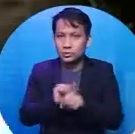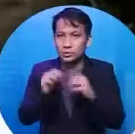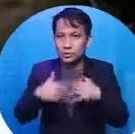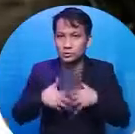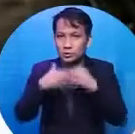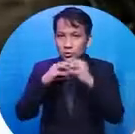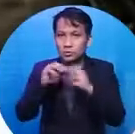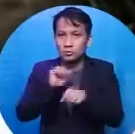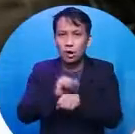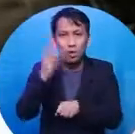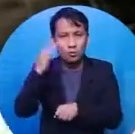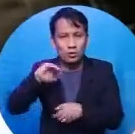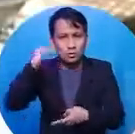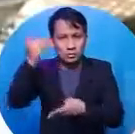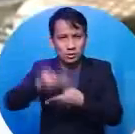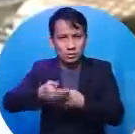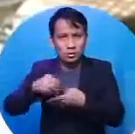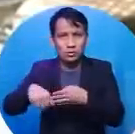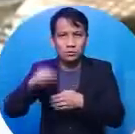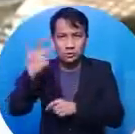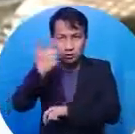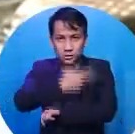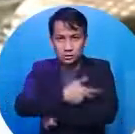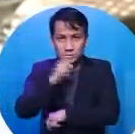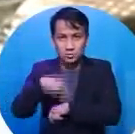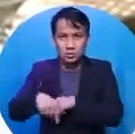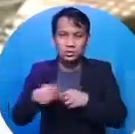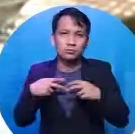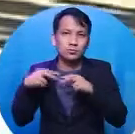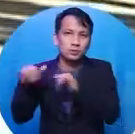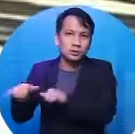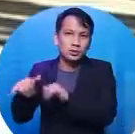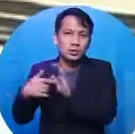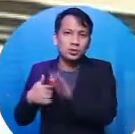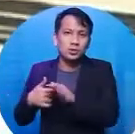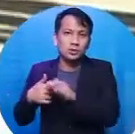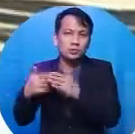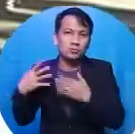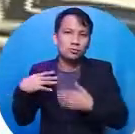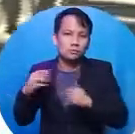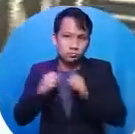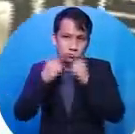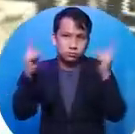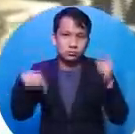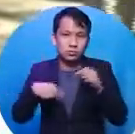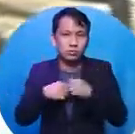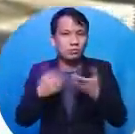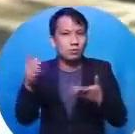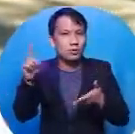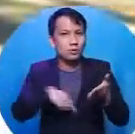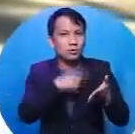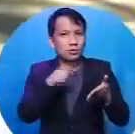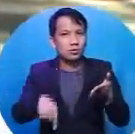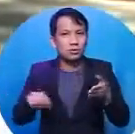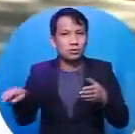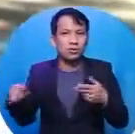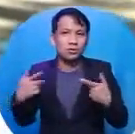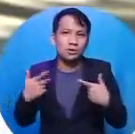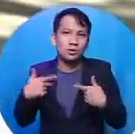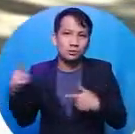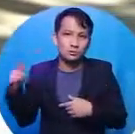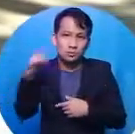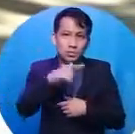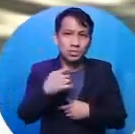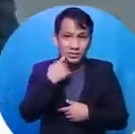worker dahil sa lockdown. Matapos ang tatlong araw na pagtambay doon sa waiting shed, nagulat na lang sila dahil kansilado pala ang dapat na flight